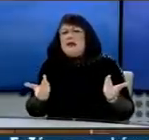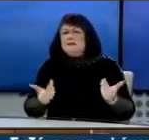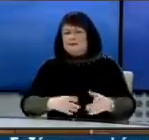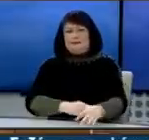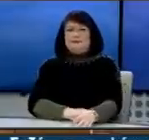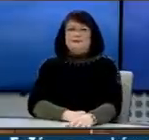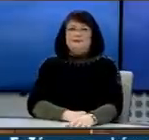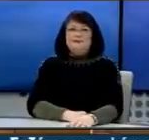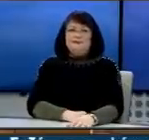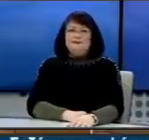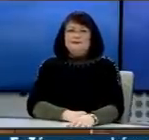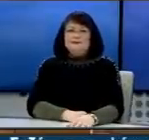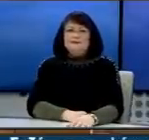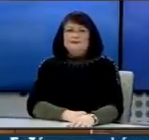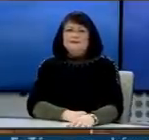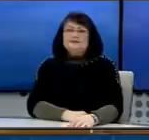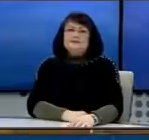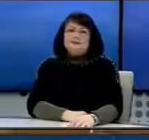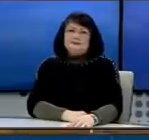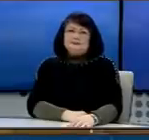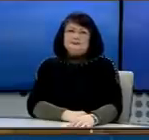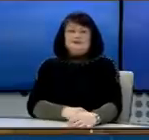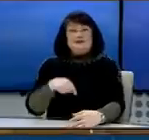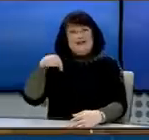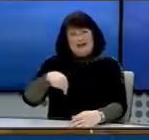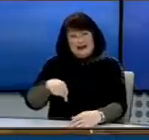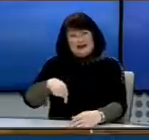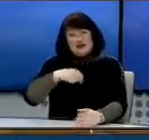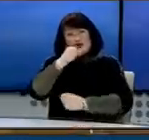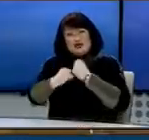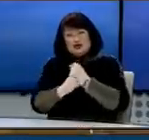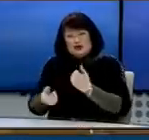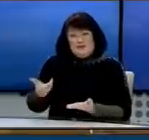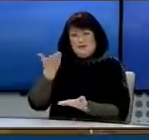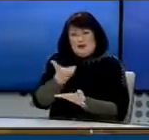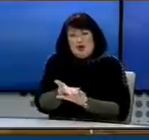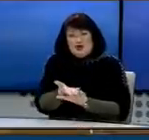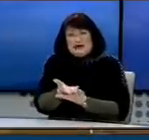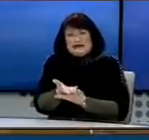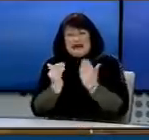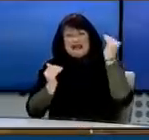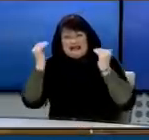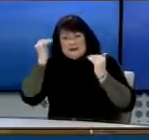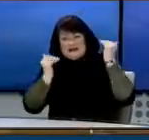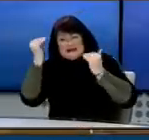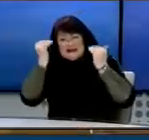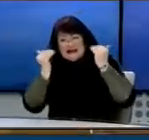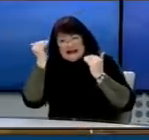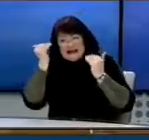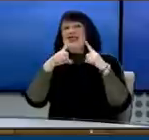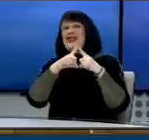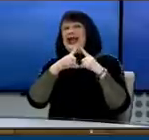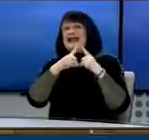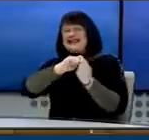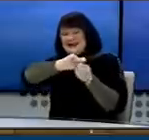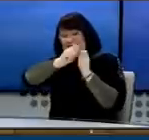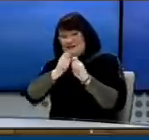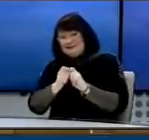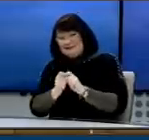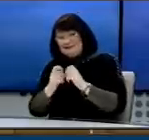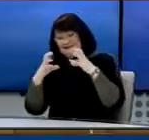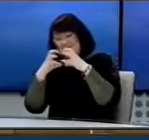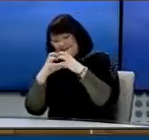βέβαια, που κάνετε φέτος πρόταση δυσπιστίας, γιατί έμεινε, βρήκε δυστυχώς